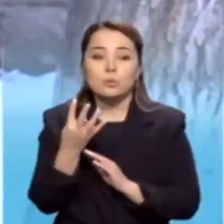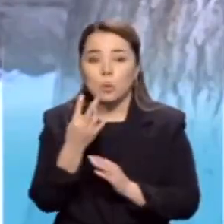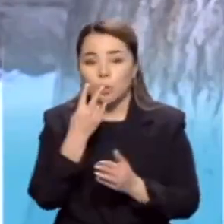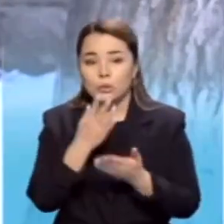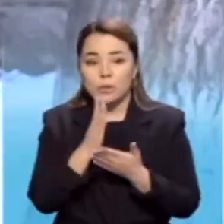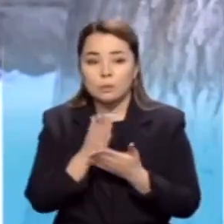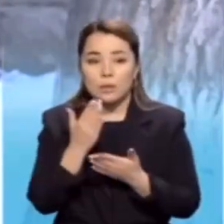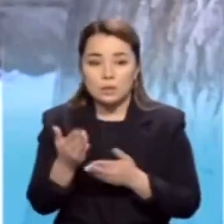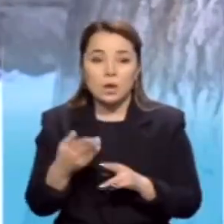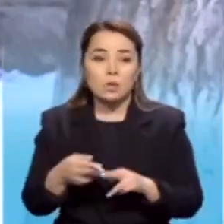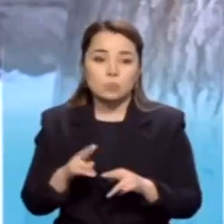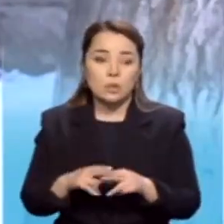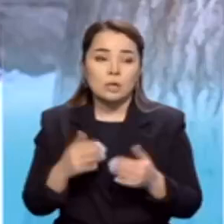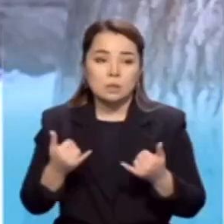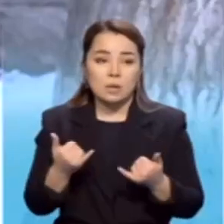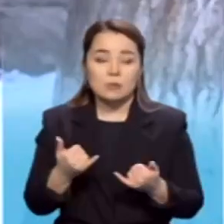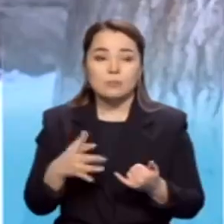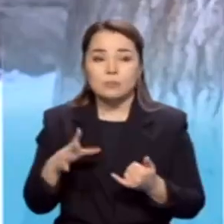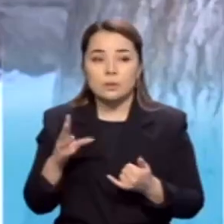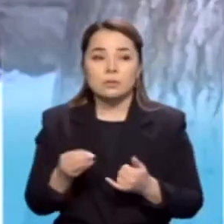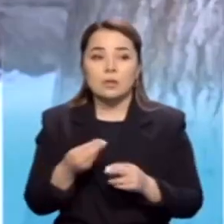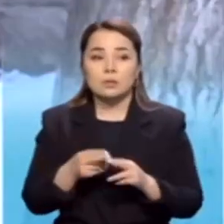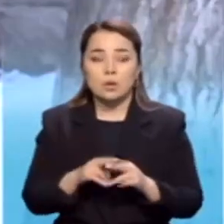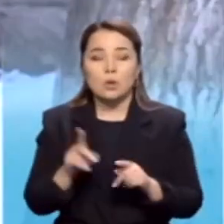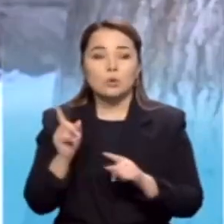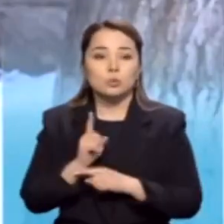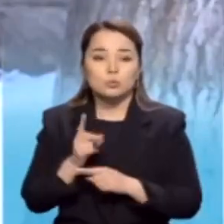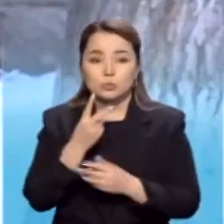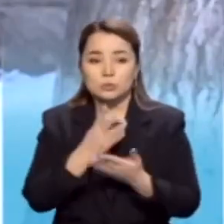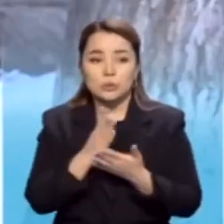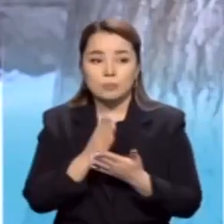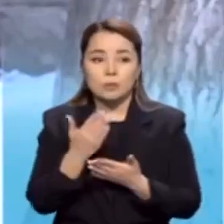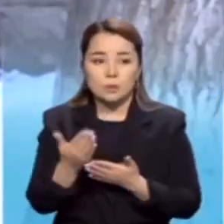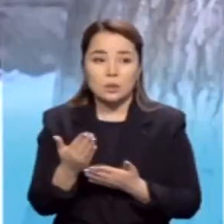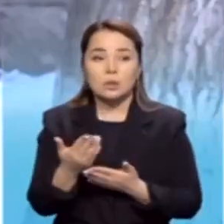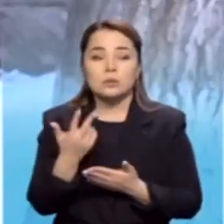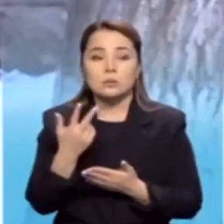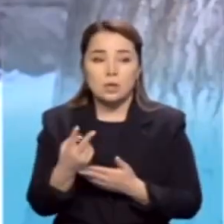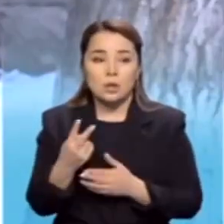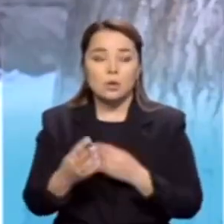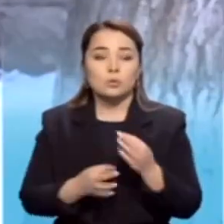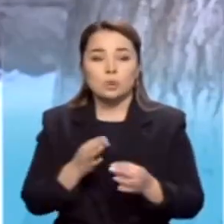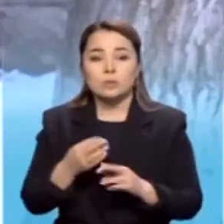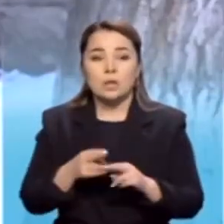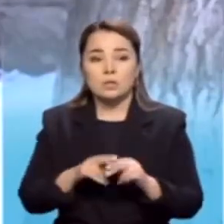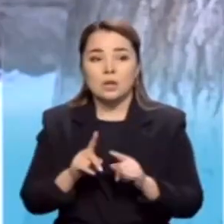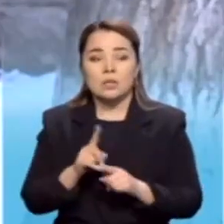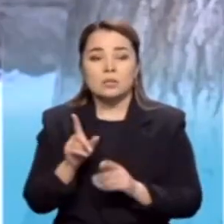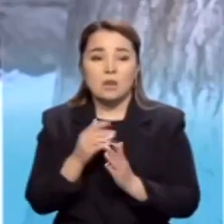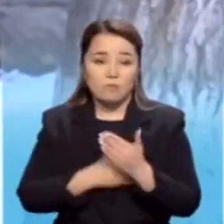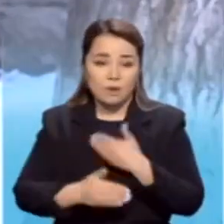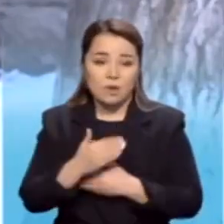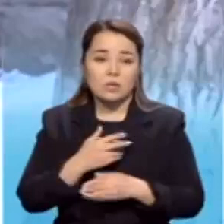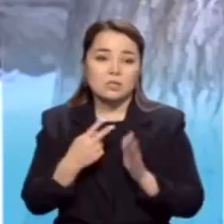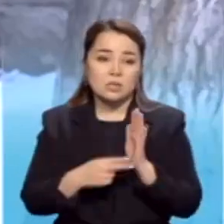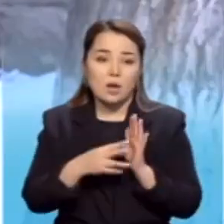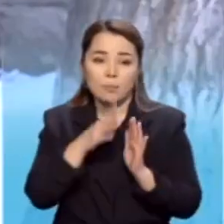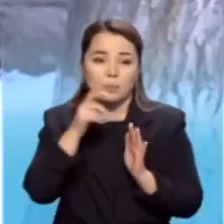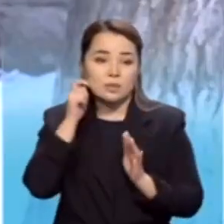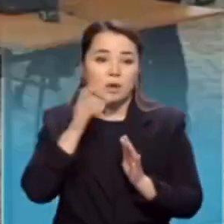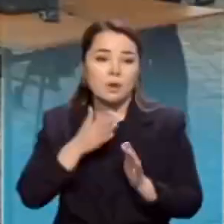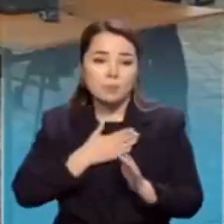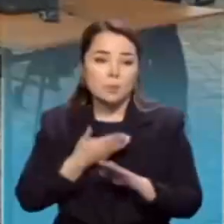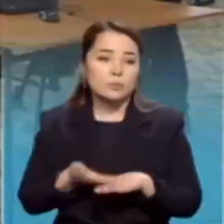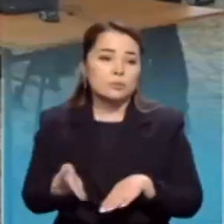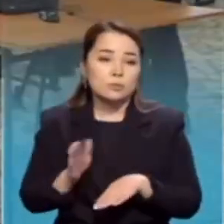міне. Содан кейін енді мынау енді екі кісін күтіп отырмын. Ексіні инвалидті өзім жасым келсе жеттік жақындап қалдым, сол қиындап болып